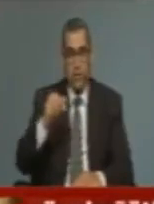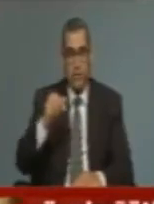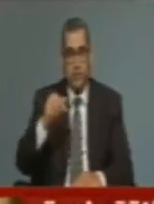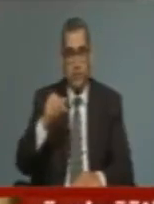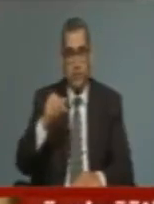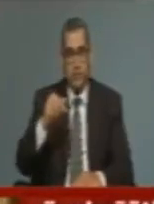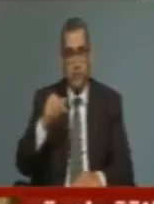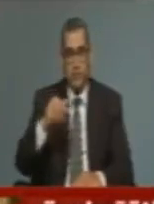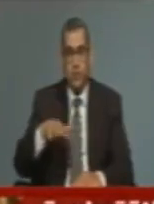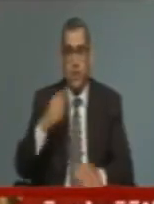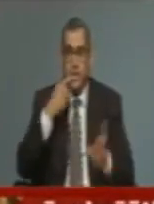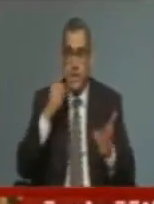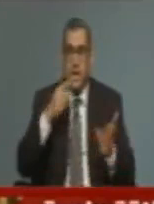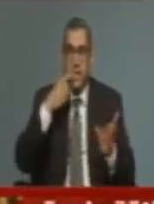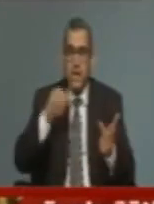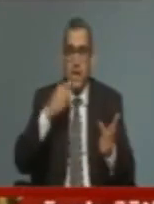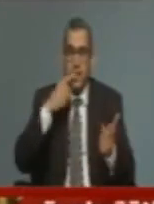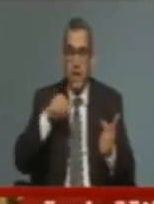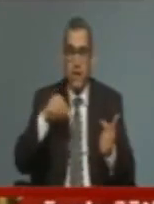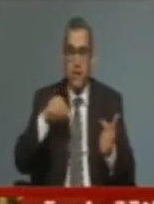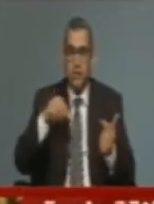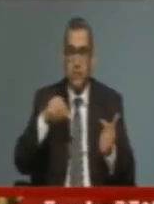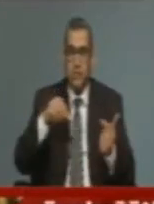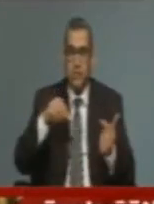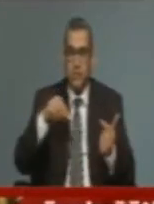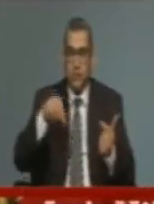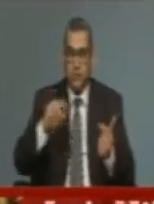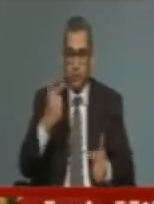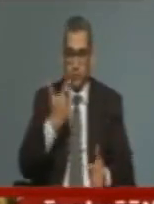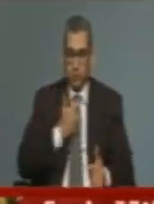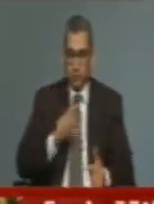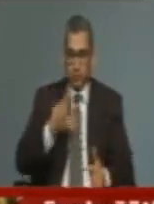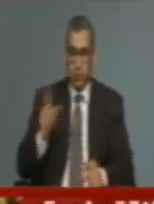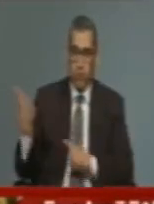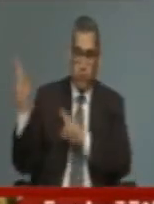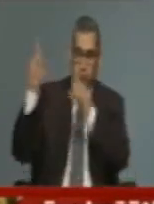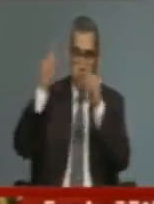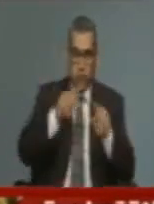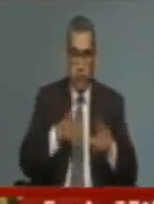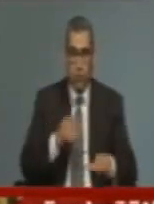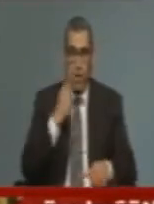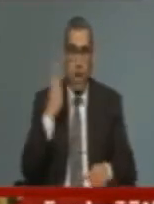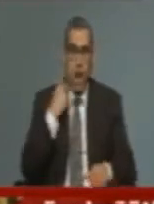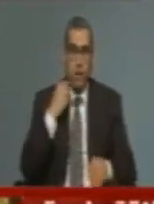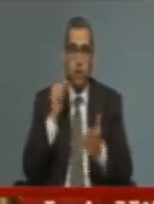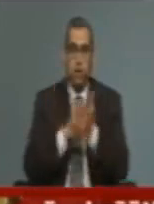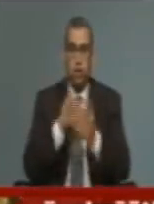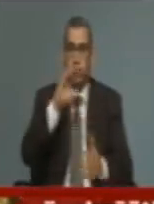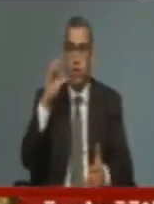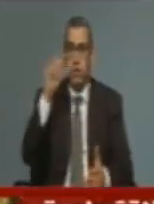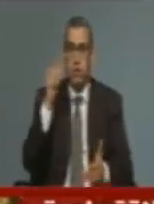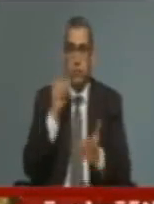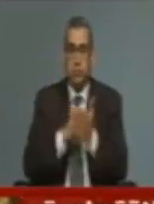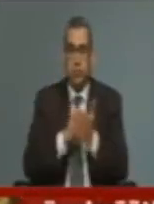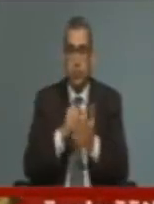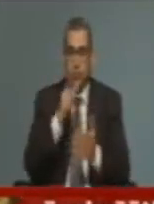كل سنة تقريبا يعني منذ أنا توليت المسؤولية لغاية النهاردة عدد الشقق اللي ممكن تكون أنا